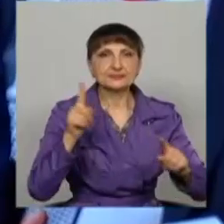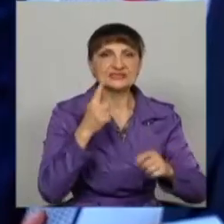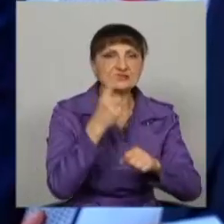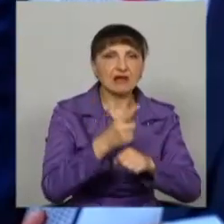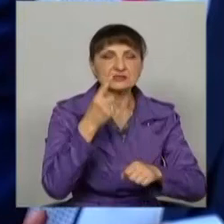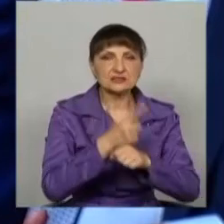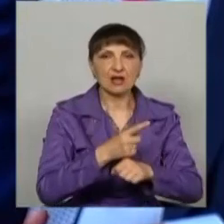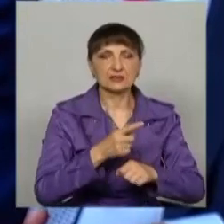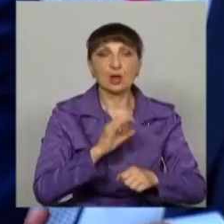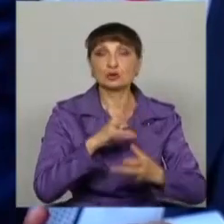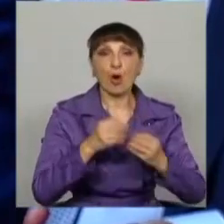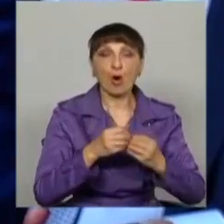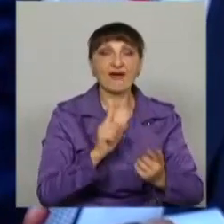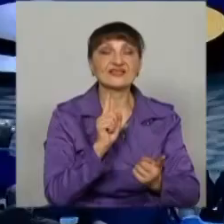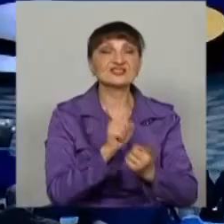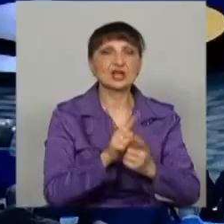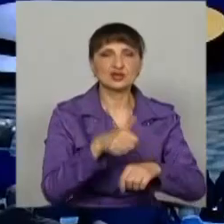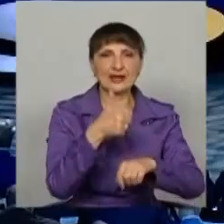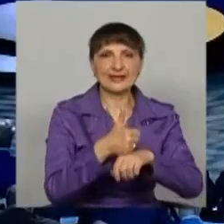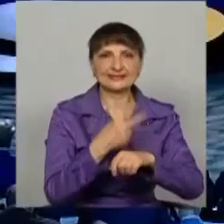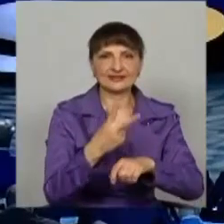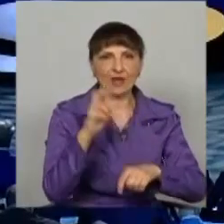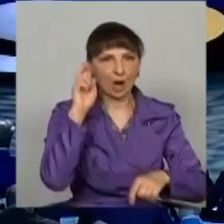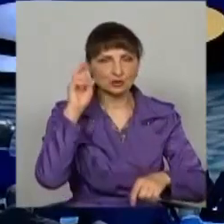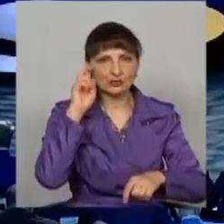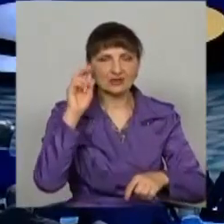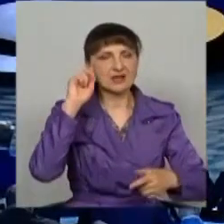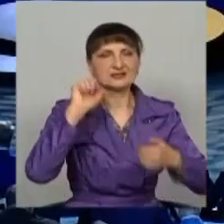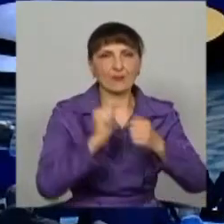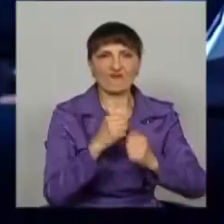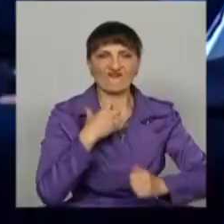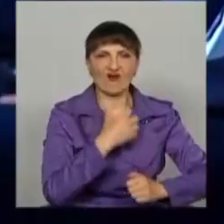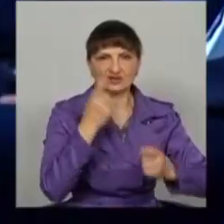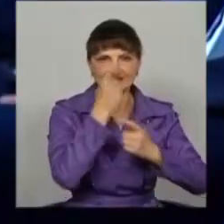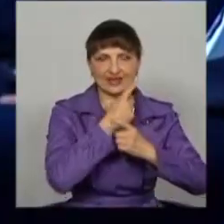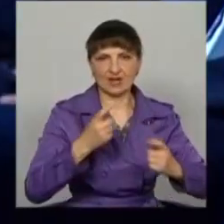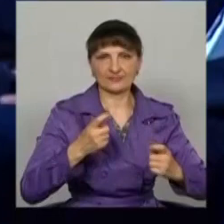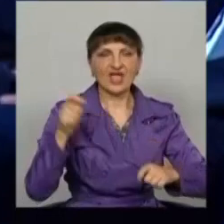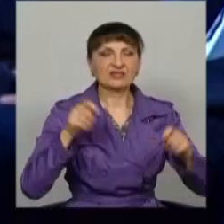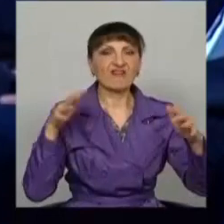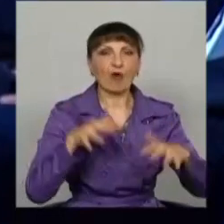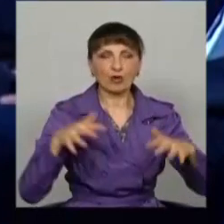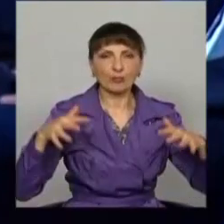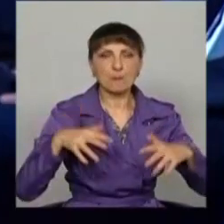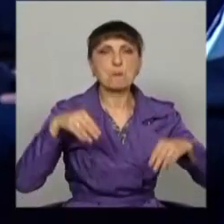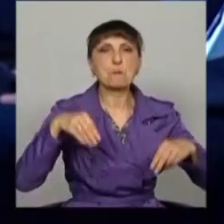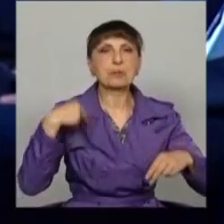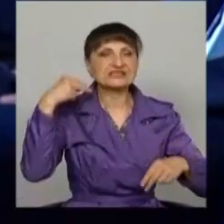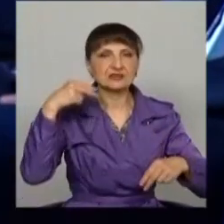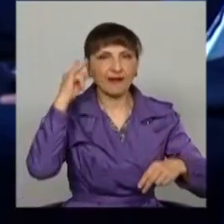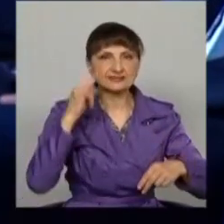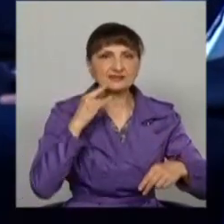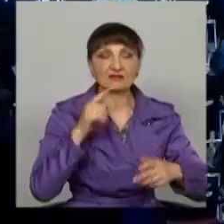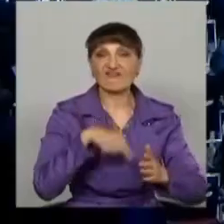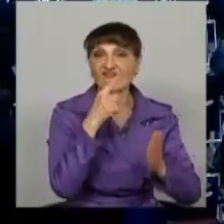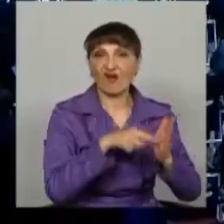санкций. Но прежде всего эта встреча лидеров двух стран запомнилась важными заявлениями. На форуме Касым-Жомарт Токаеву задали достаточно